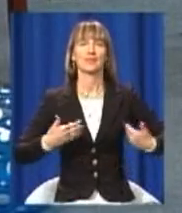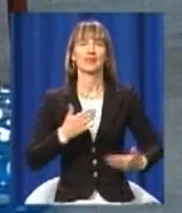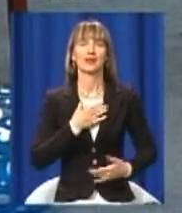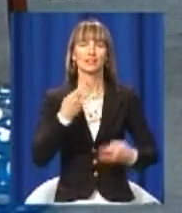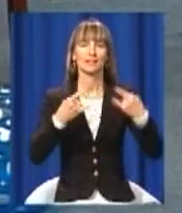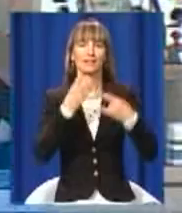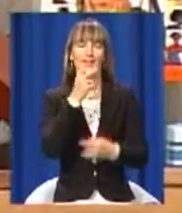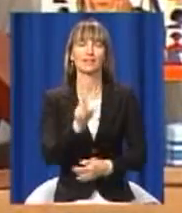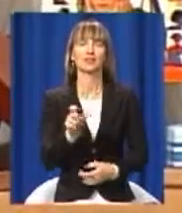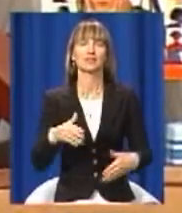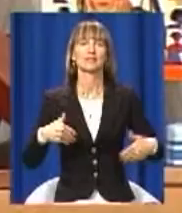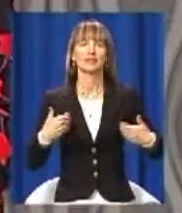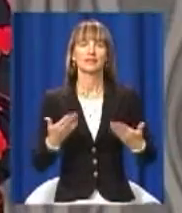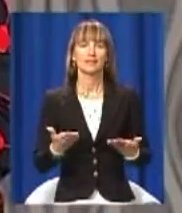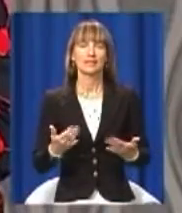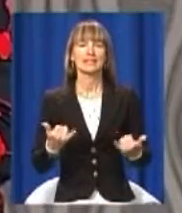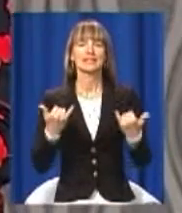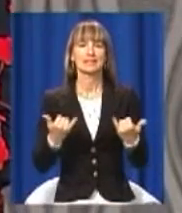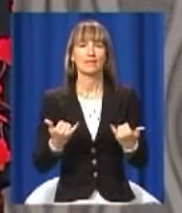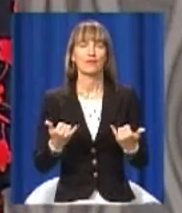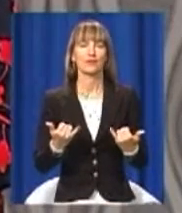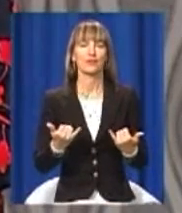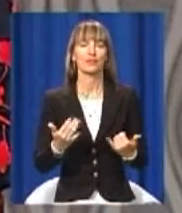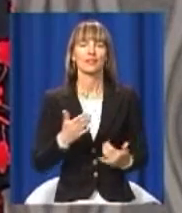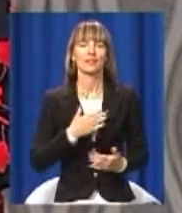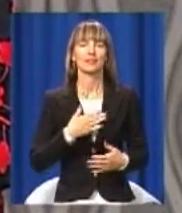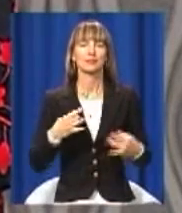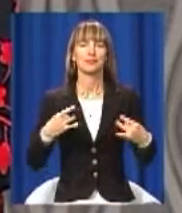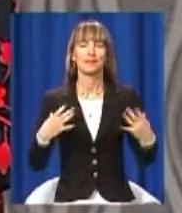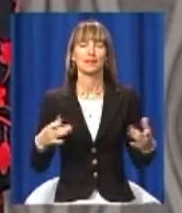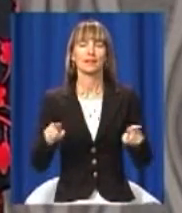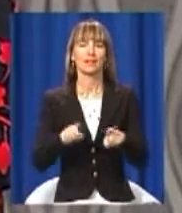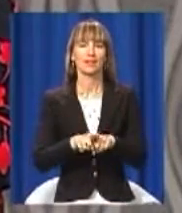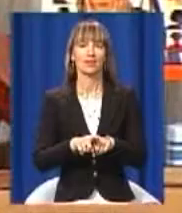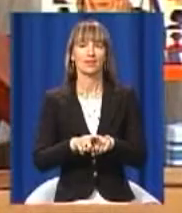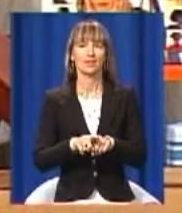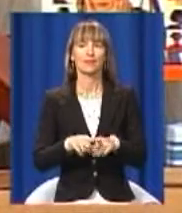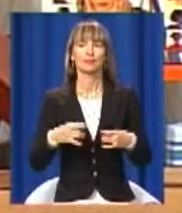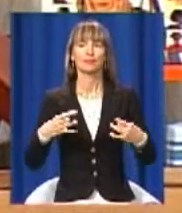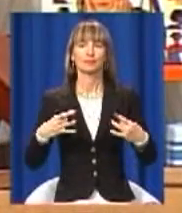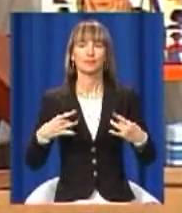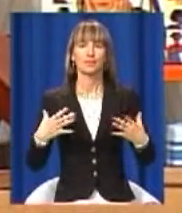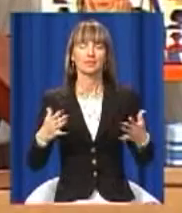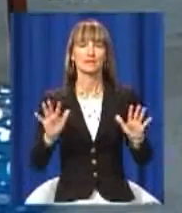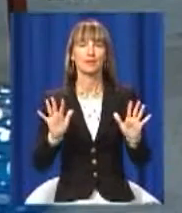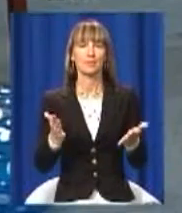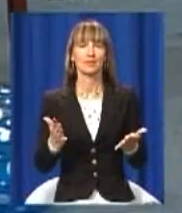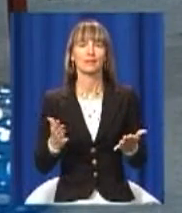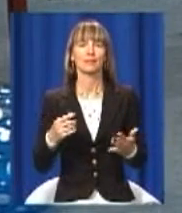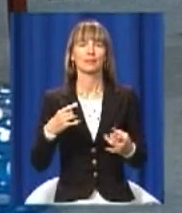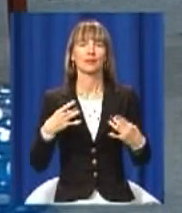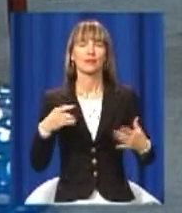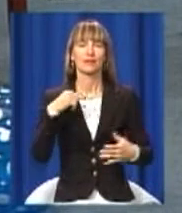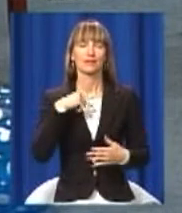привіт, наші телеглядачі! Здравствуйте! Сьогодні нас святкуються такі, знаєш, відзначаються такі святкові події. Святковий